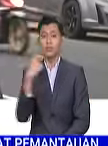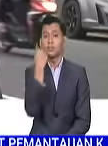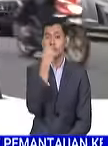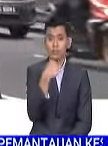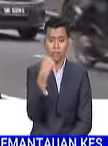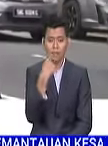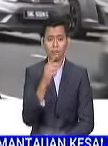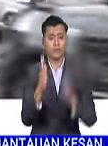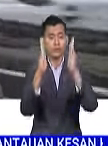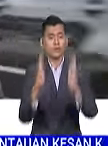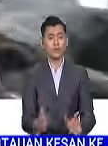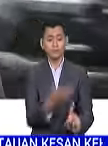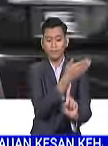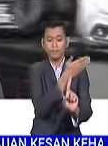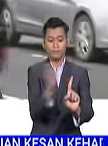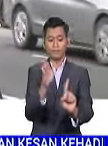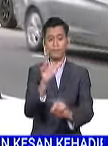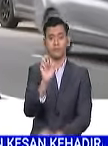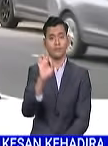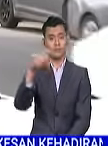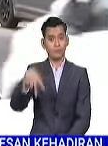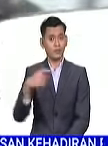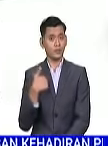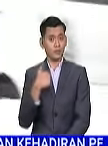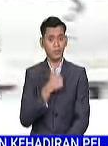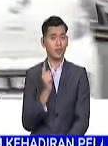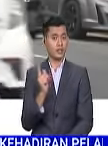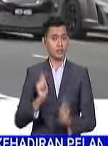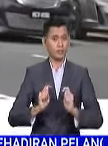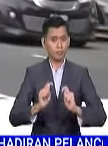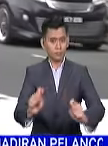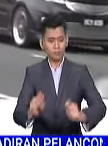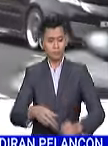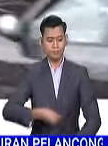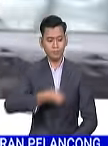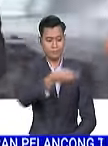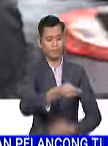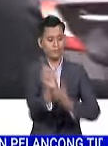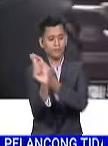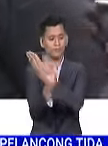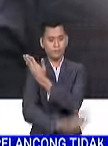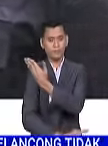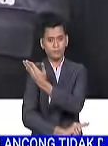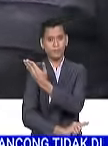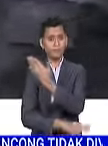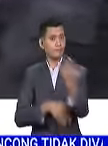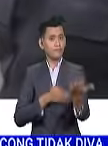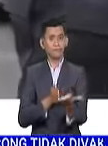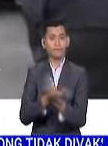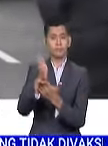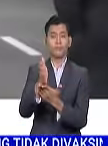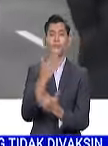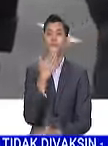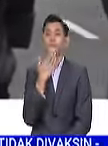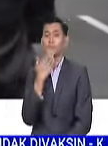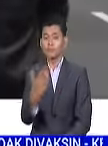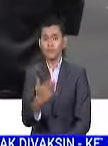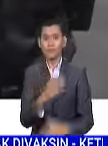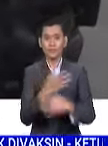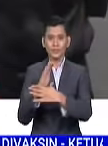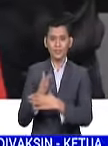didapati melanggar sebarang SOP, kita akan ambil tindakan mengkompaun mereka serta-merta. Terima kasih banyak tuan di atas perkongsian tersebut. Terima